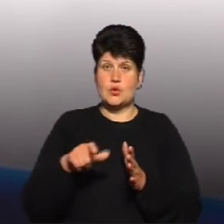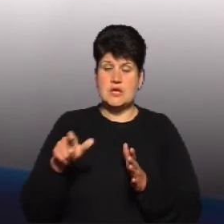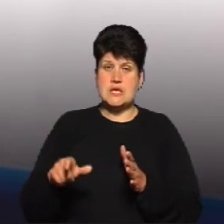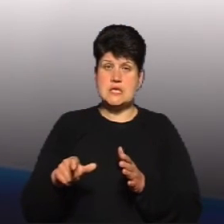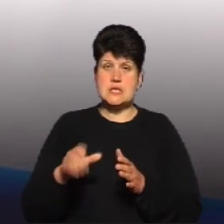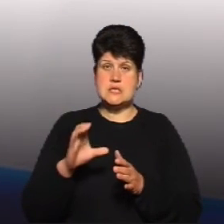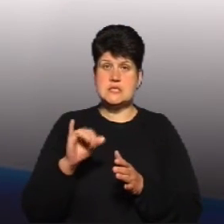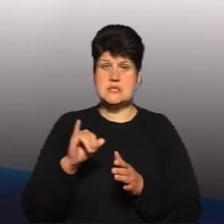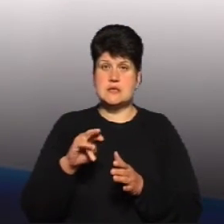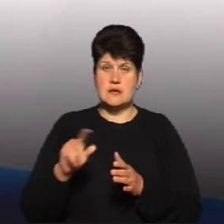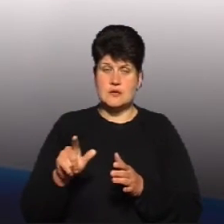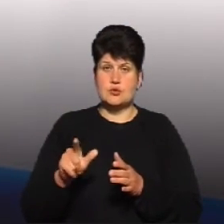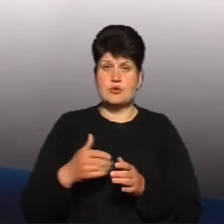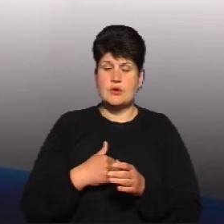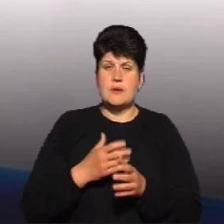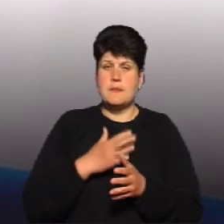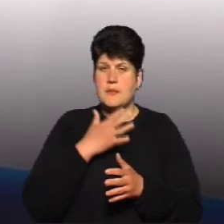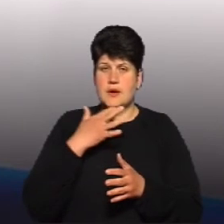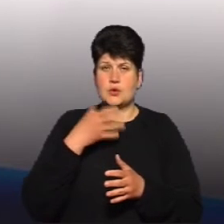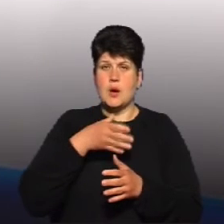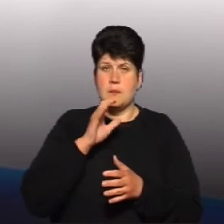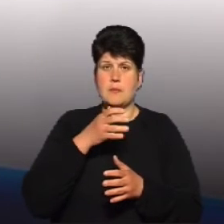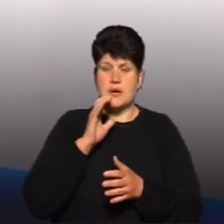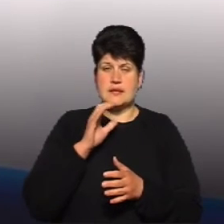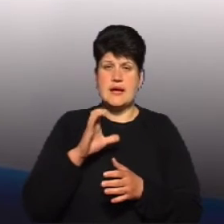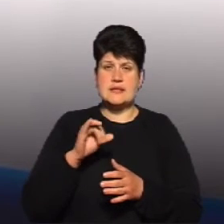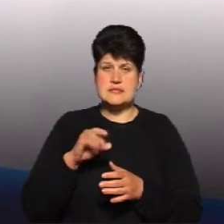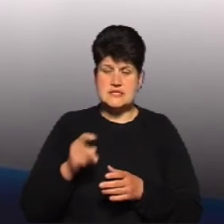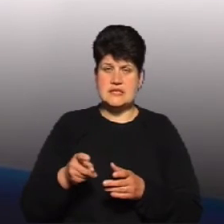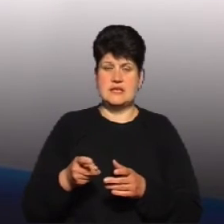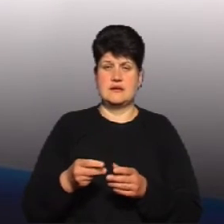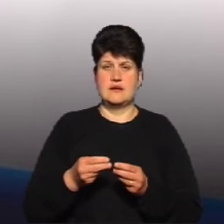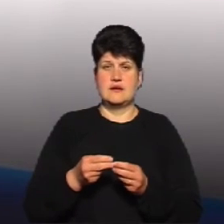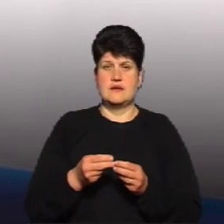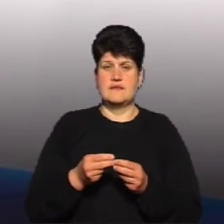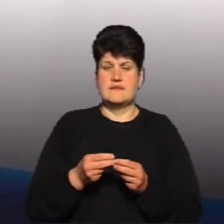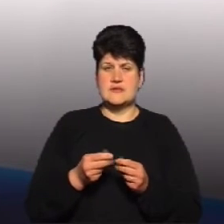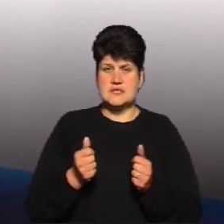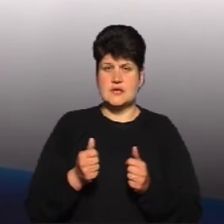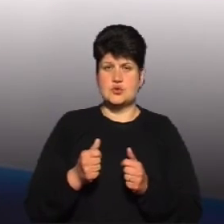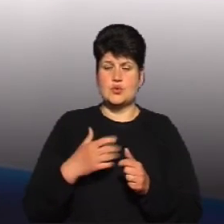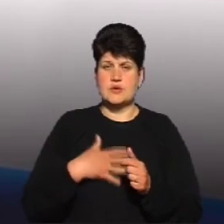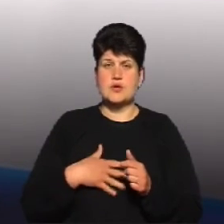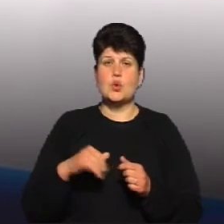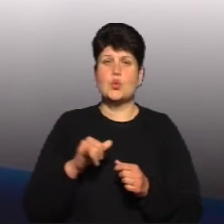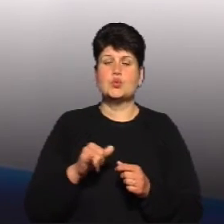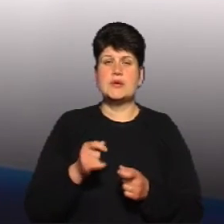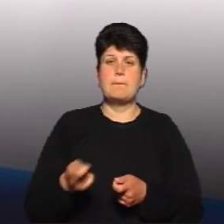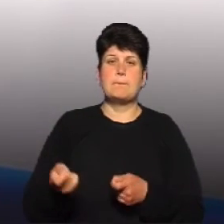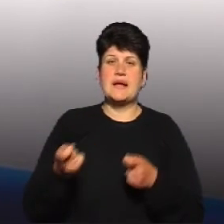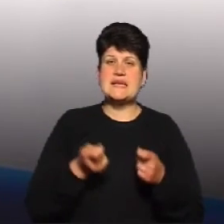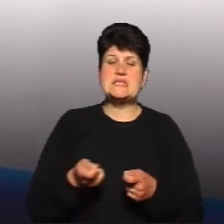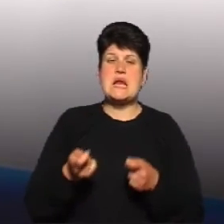хотілося більше пити. А солона їжа виснажує організм, організм втрачає вологу. Куди основному найбільше переселяли? Це